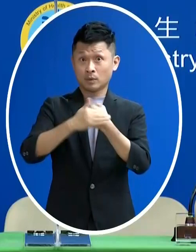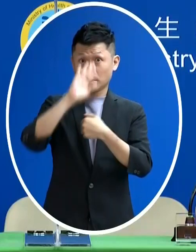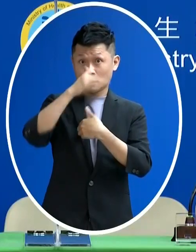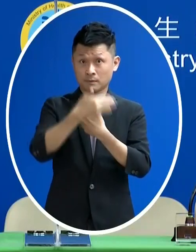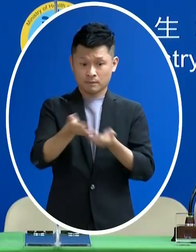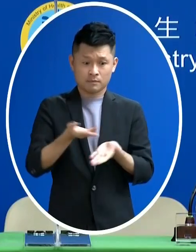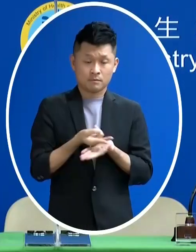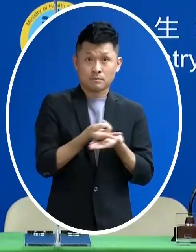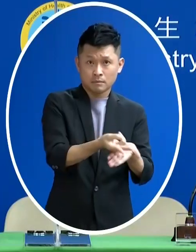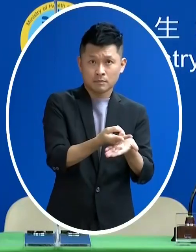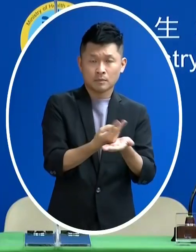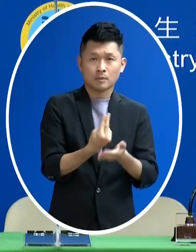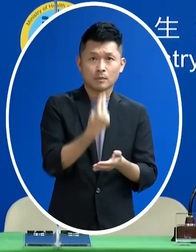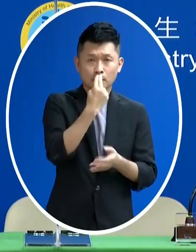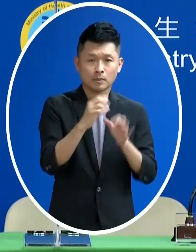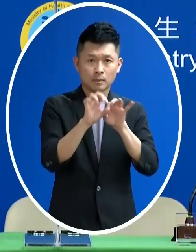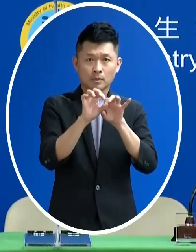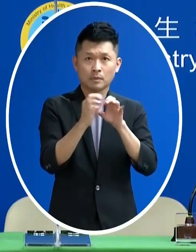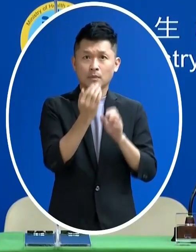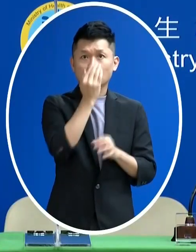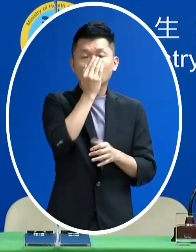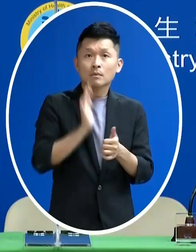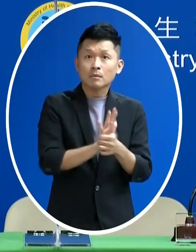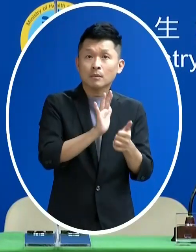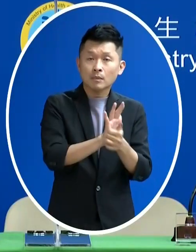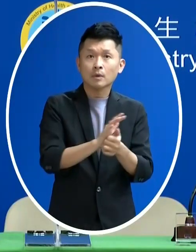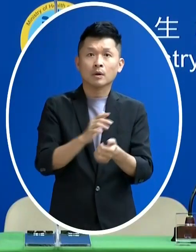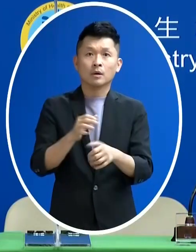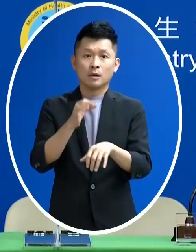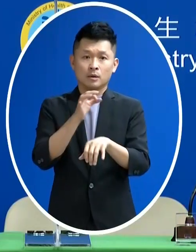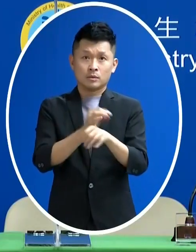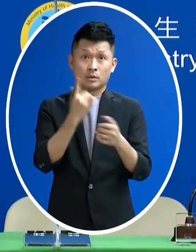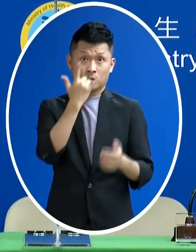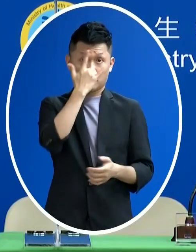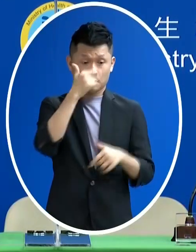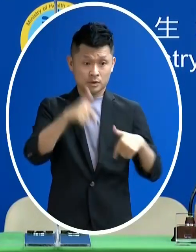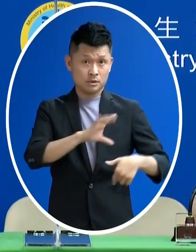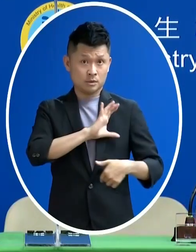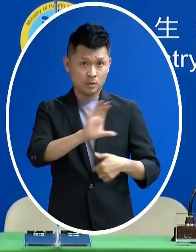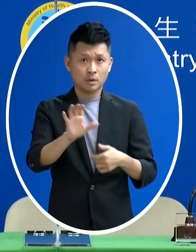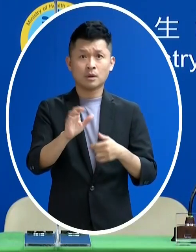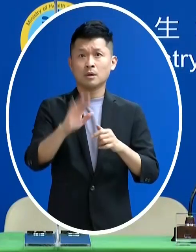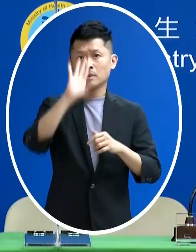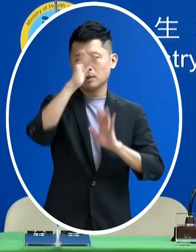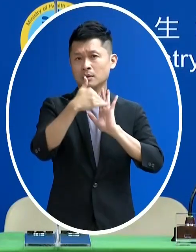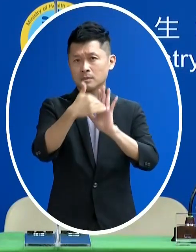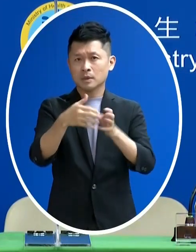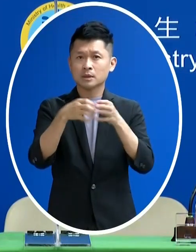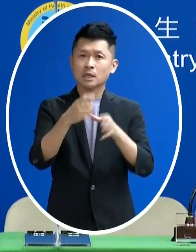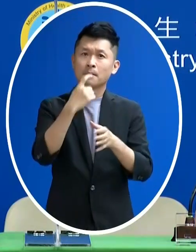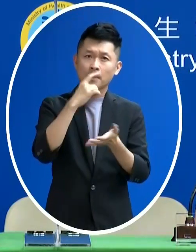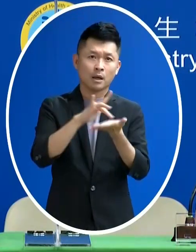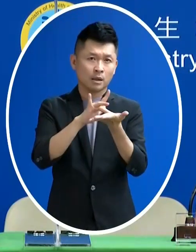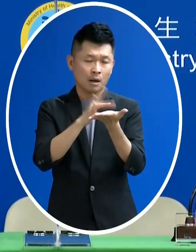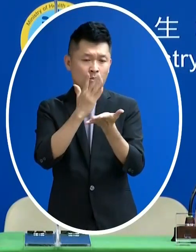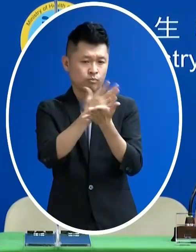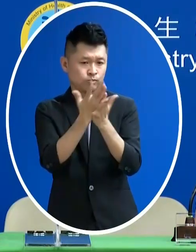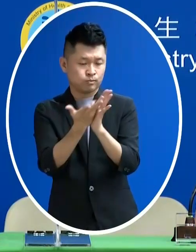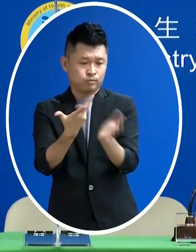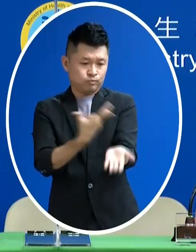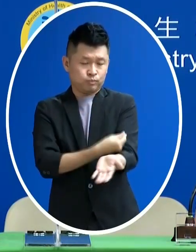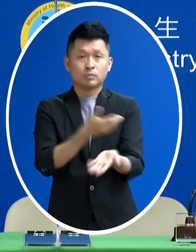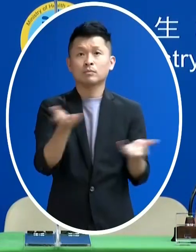使用呼吸器，也给予瑞德西韦降脑压药、免疫球蛋白、免疫调节剂这些药物来治疗。不过